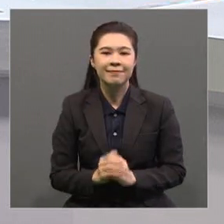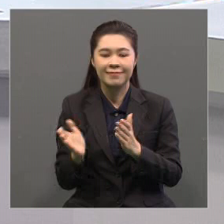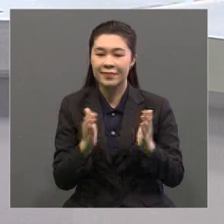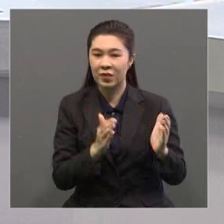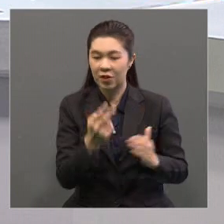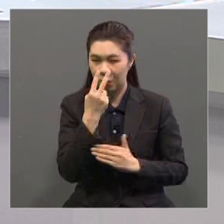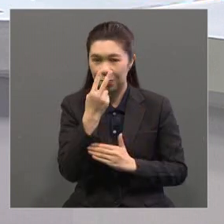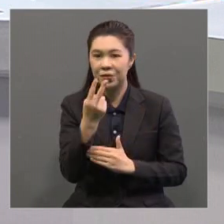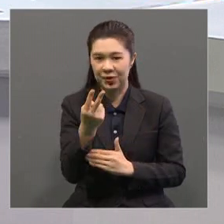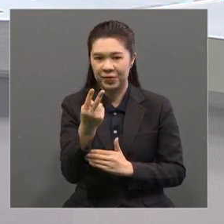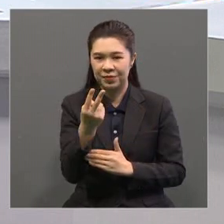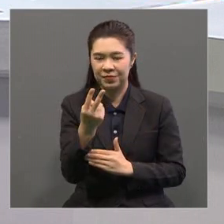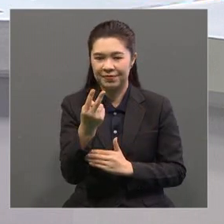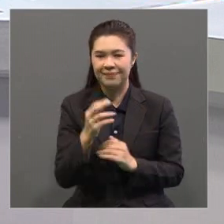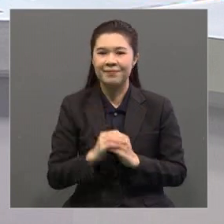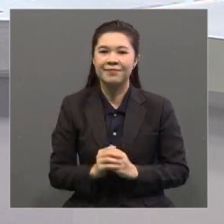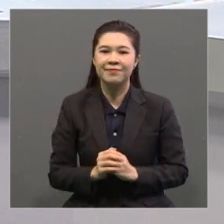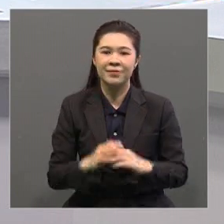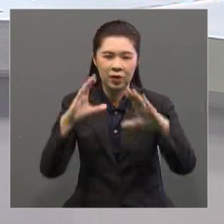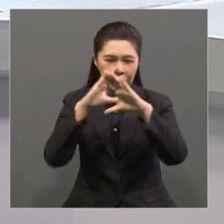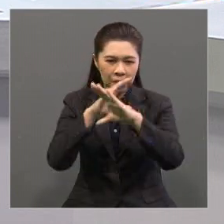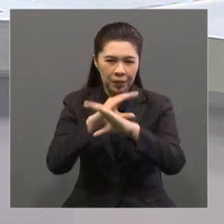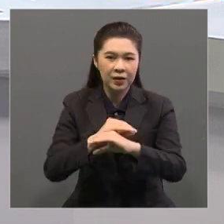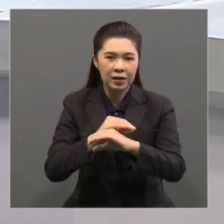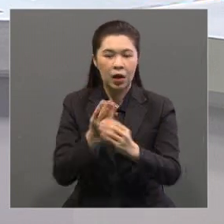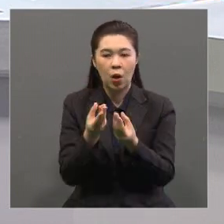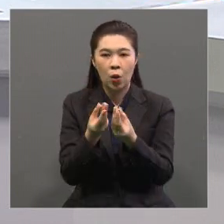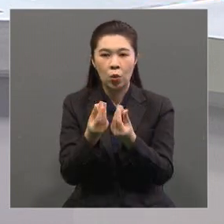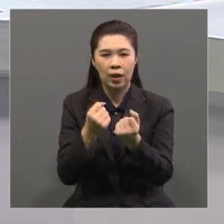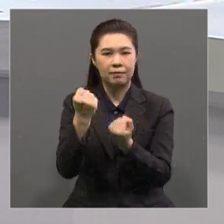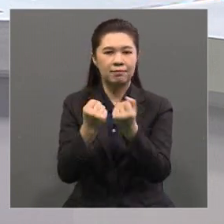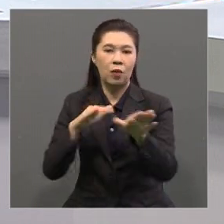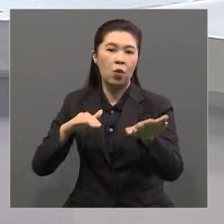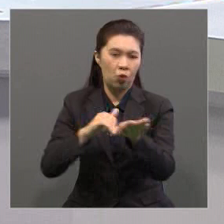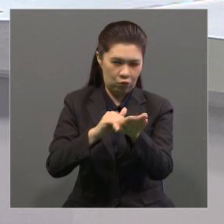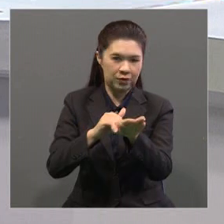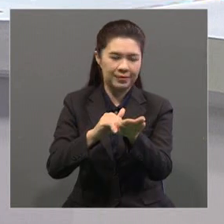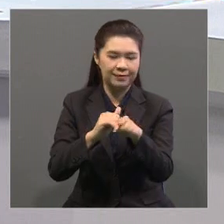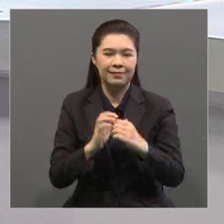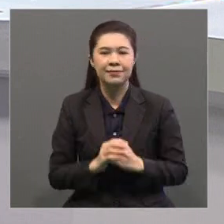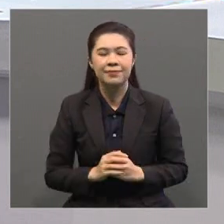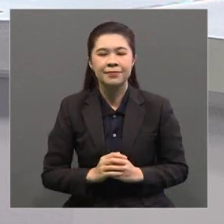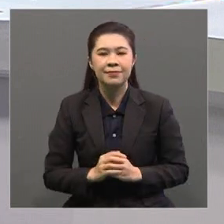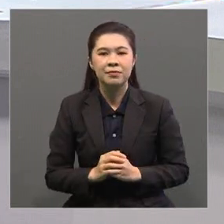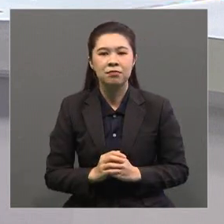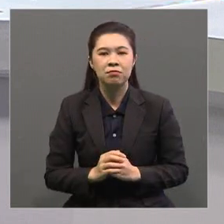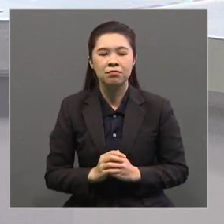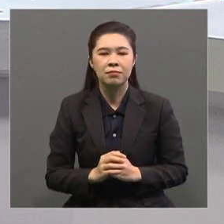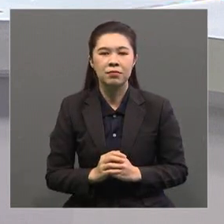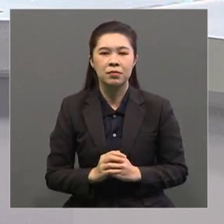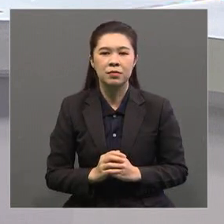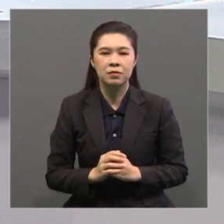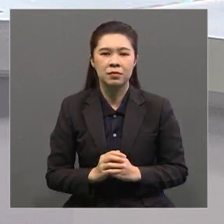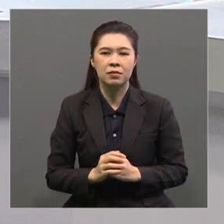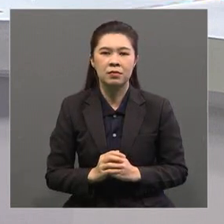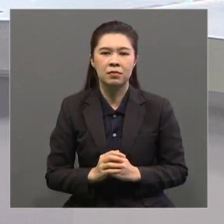ที่จะไปดูบรรยากาศที่เขาศาลกันเมื่อคืนนี้ดูตัวเลขอุบัติเหตุกันหน่อยละกันนะคุณผู้ชมครับเพราะว่าถ้าถามว่าใน